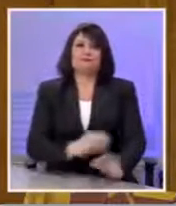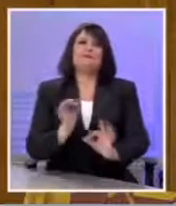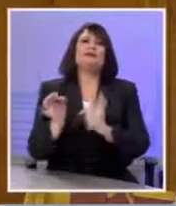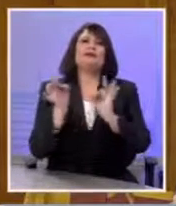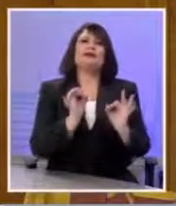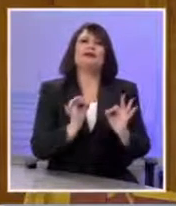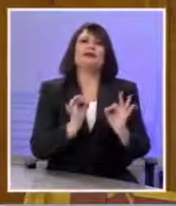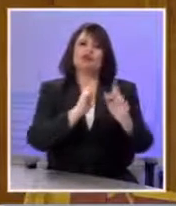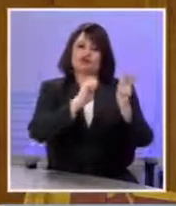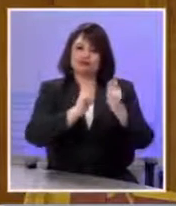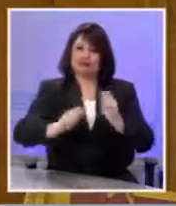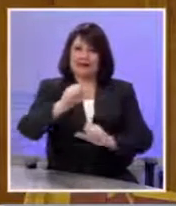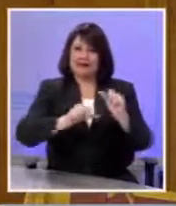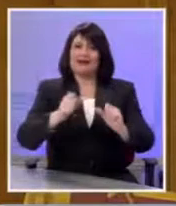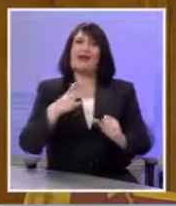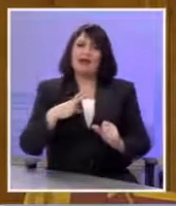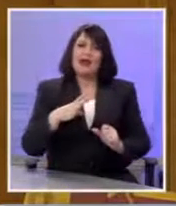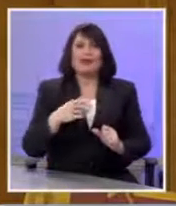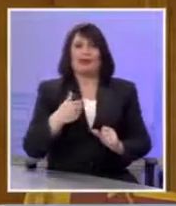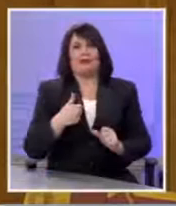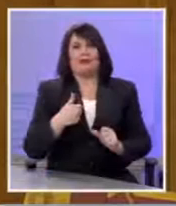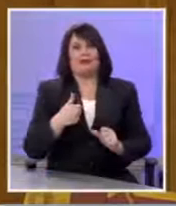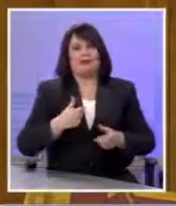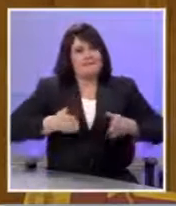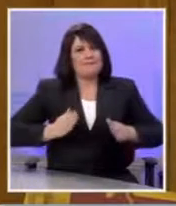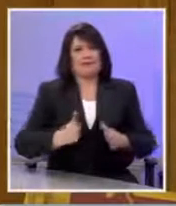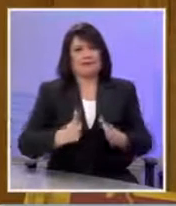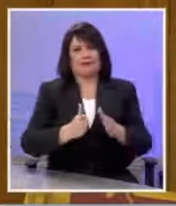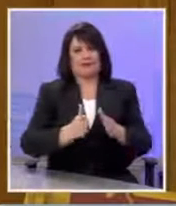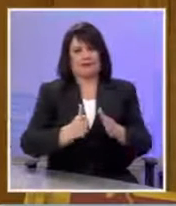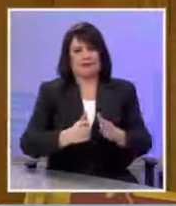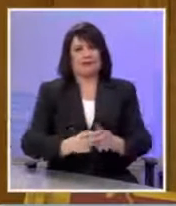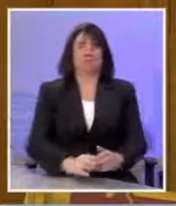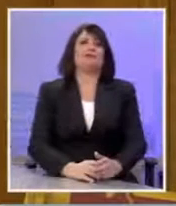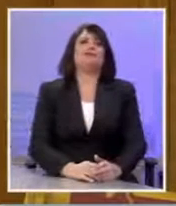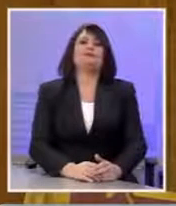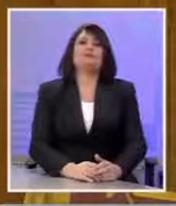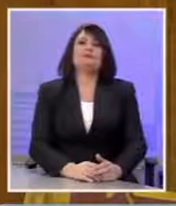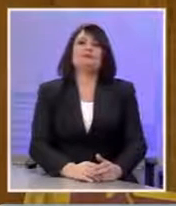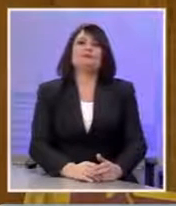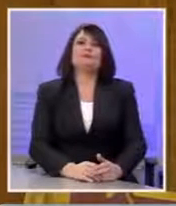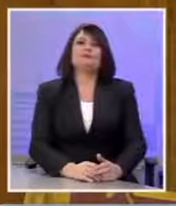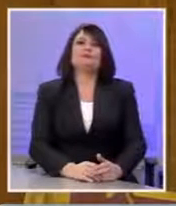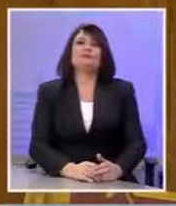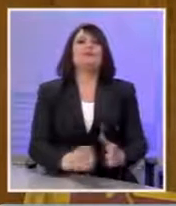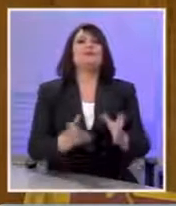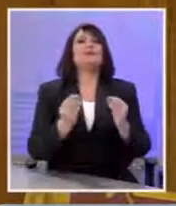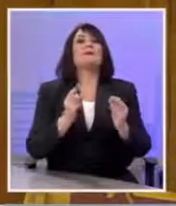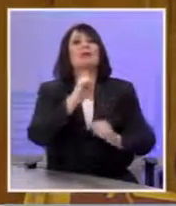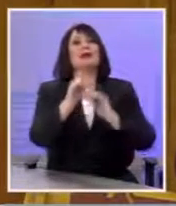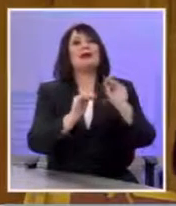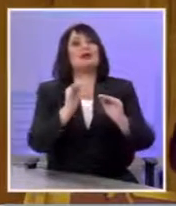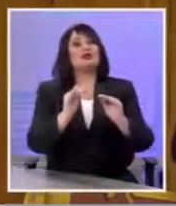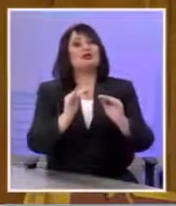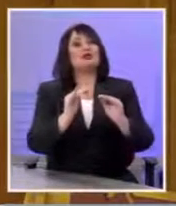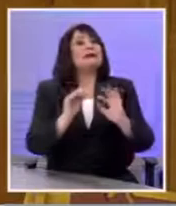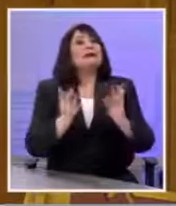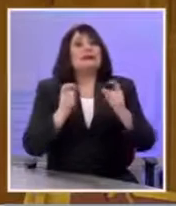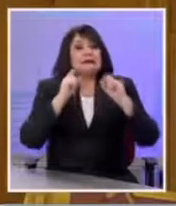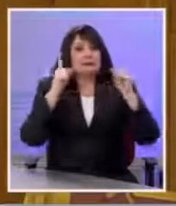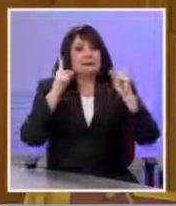οι αλλαγές που εμείς θέλουμε να προωθήσουμε. Και επειδή πολλοί ρωτούν τι είναι αυτό επιτέλους το